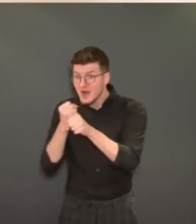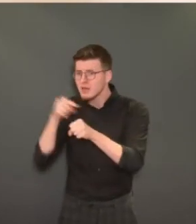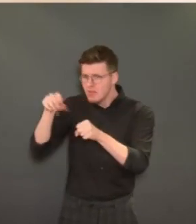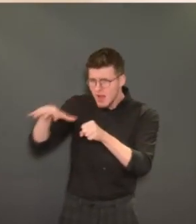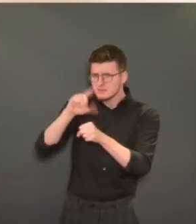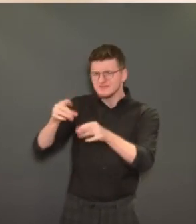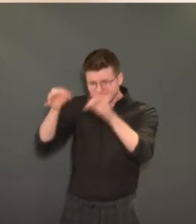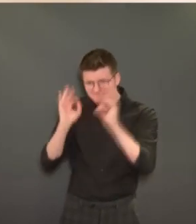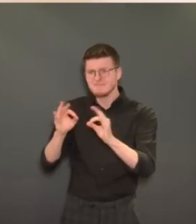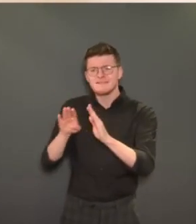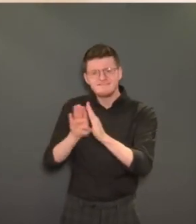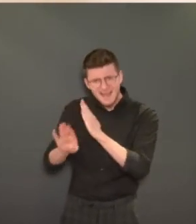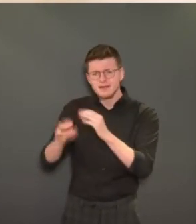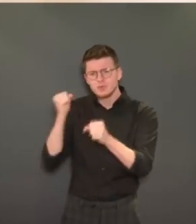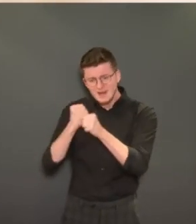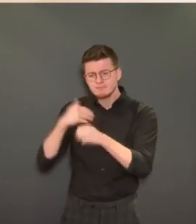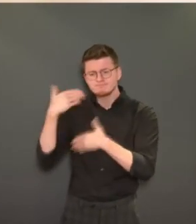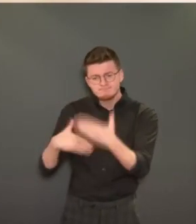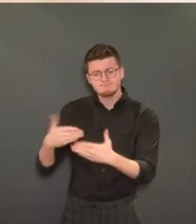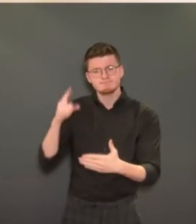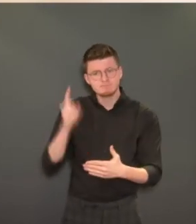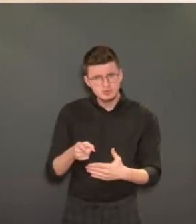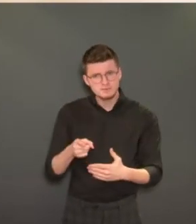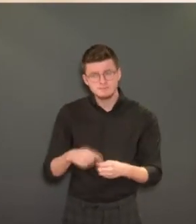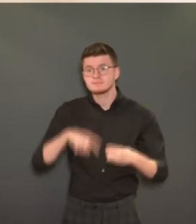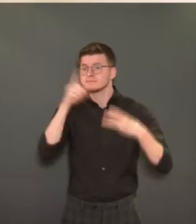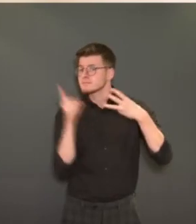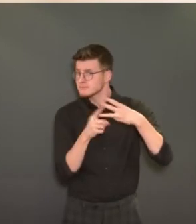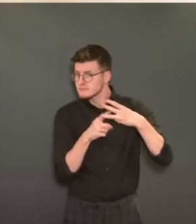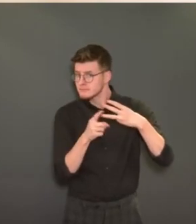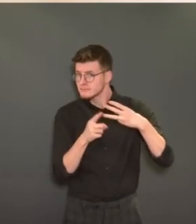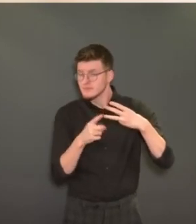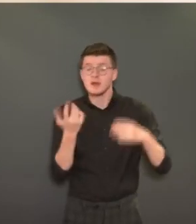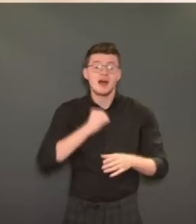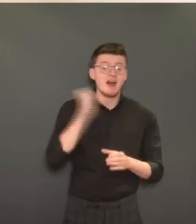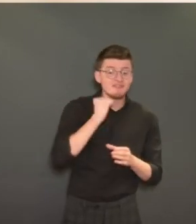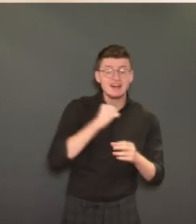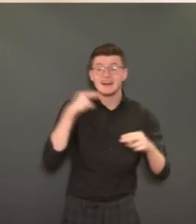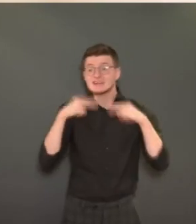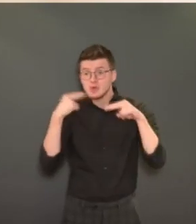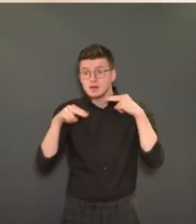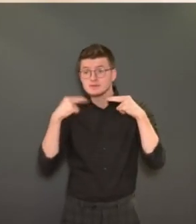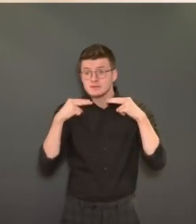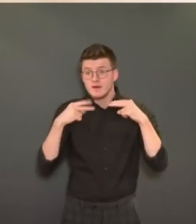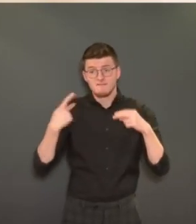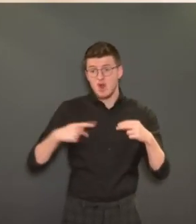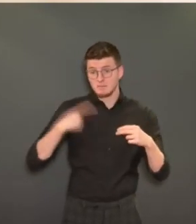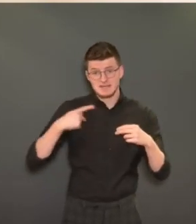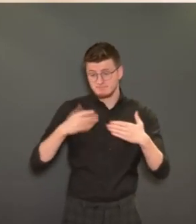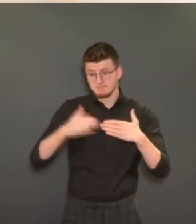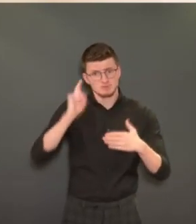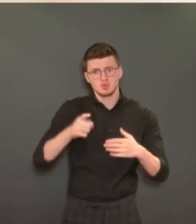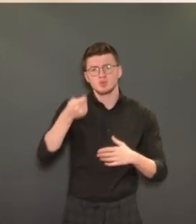travailler en toute sécurité. Les cafés et les restaurants vont devoir fermer